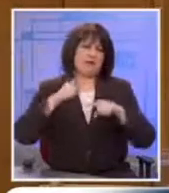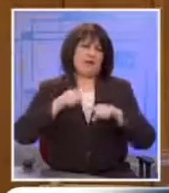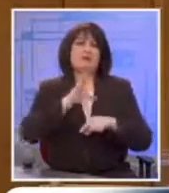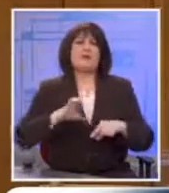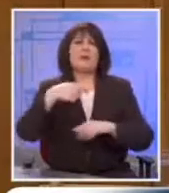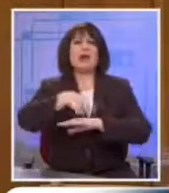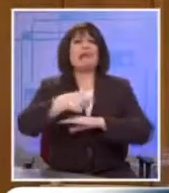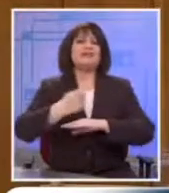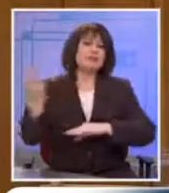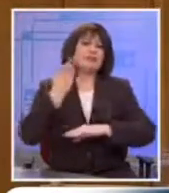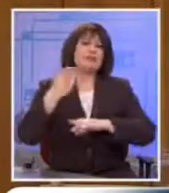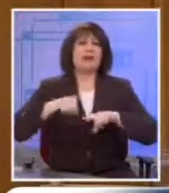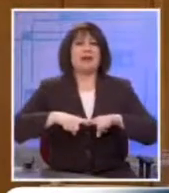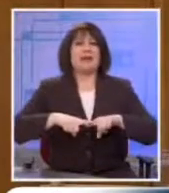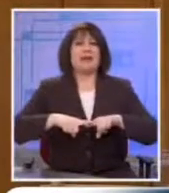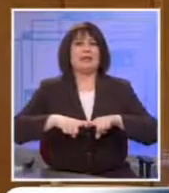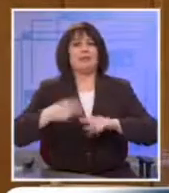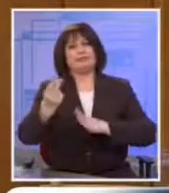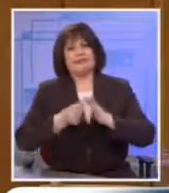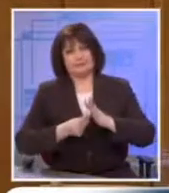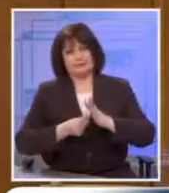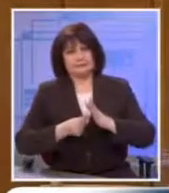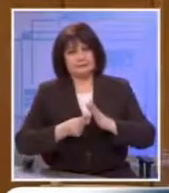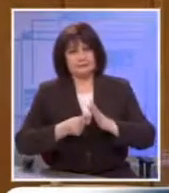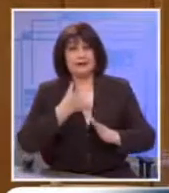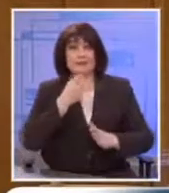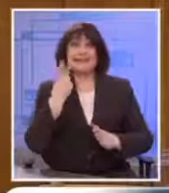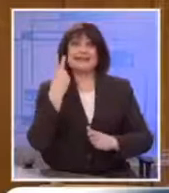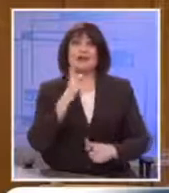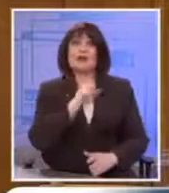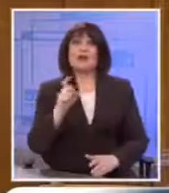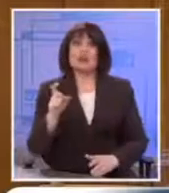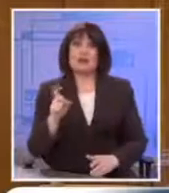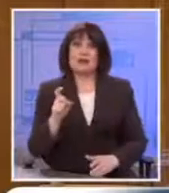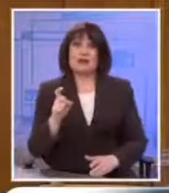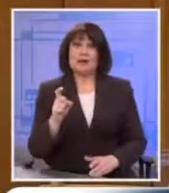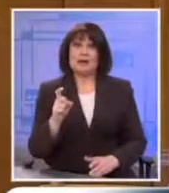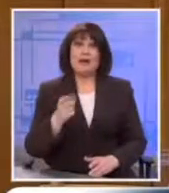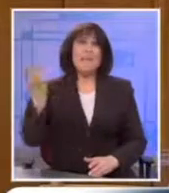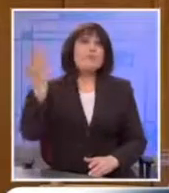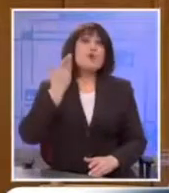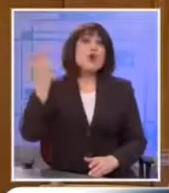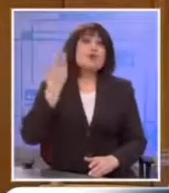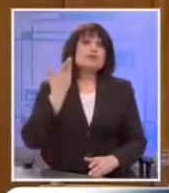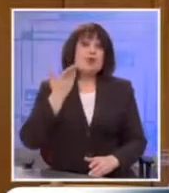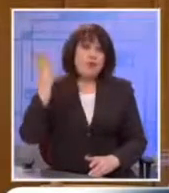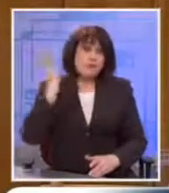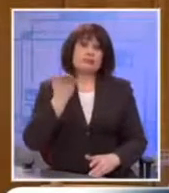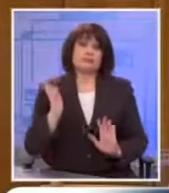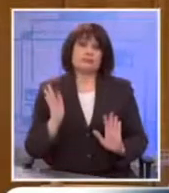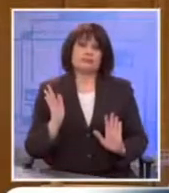Ευρωπαϊκό Δικαστήριο. Αυτή τη στιγμή έχουμε κοντά στα 2 εκατομμύρια πρόστιμα, τα οποία